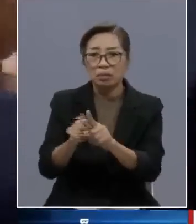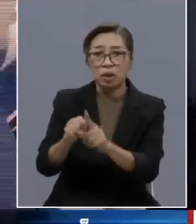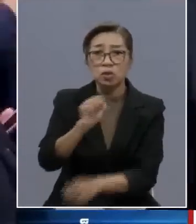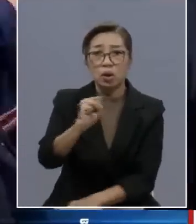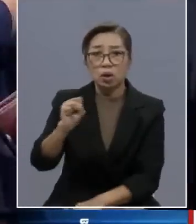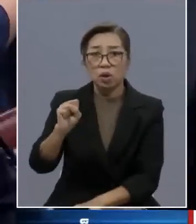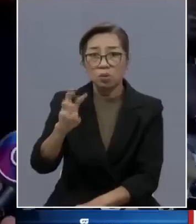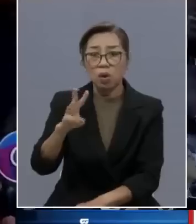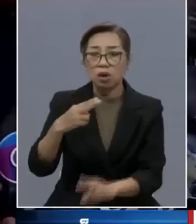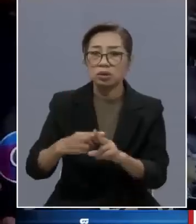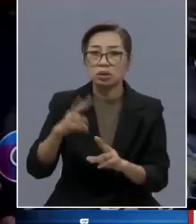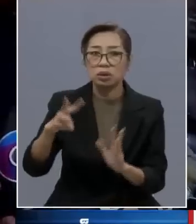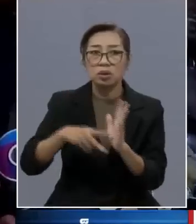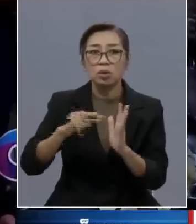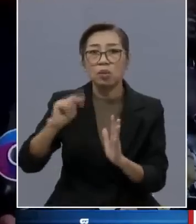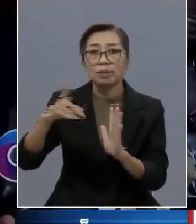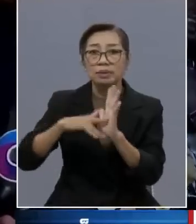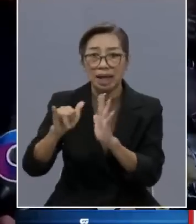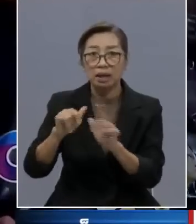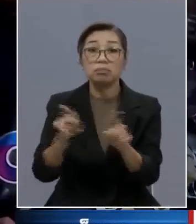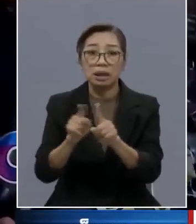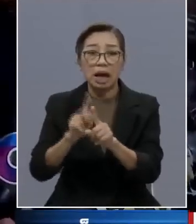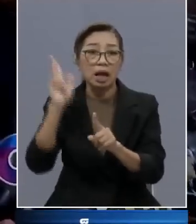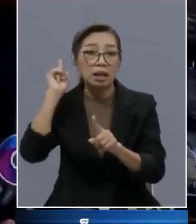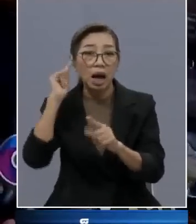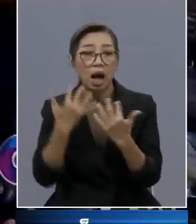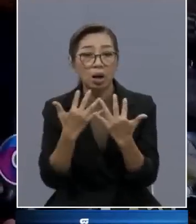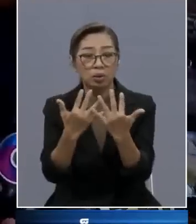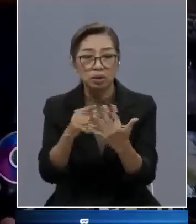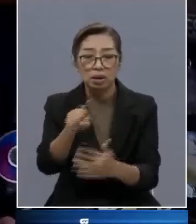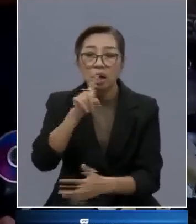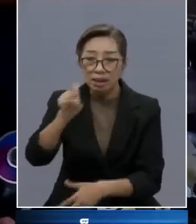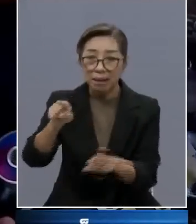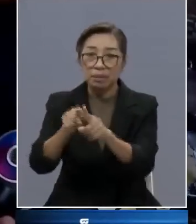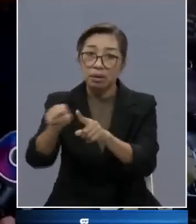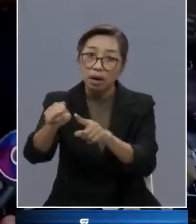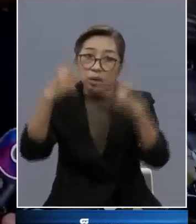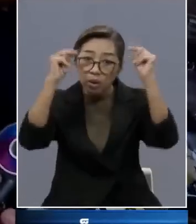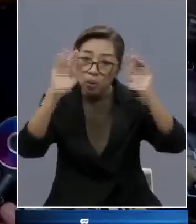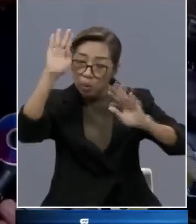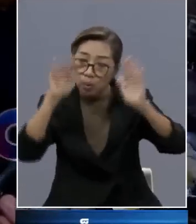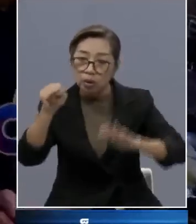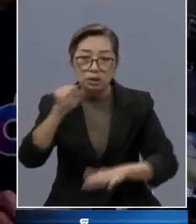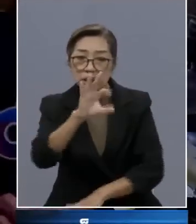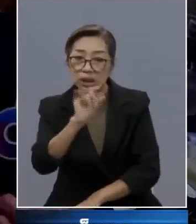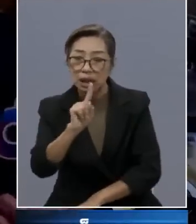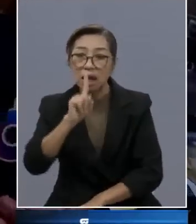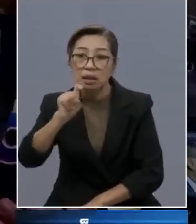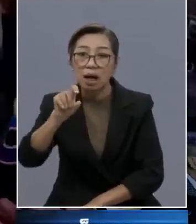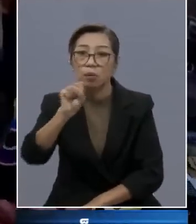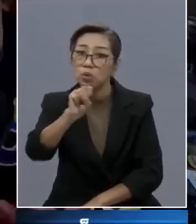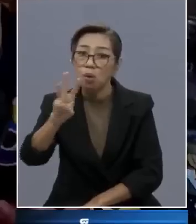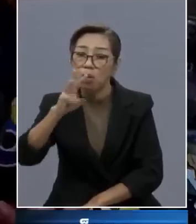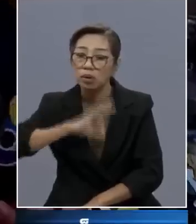ริครับสว.อีกท่านนึงครับวันนี้ก็เจอนักข่าวก็ถามถึงทิศทางการโหวตเลือกนายกรัฐมนตรีของสว.เหมือนกันนะครับคุณวันชั